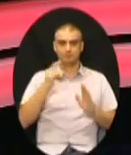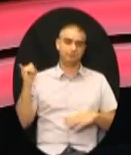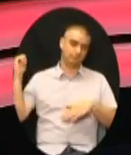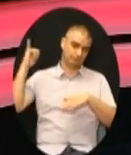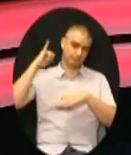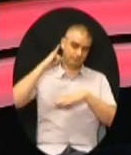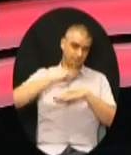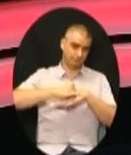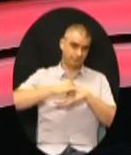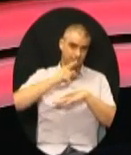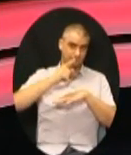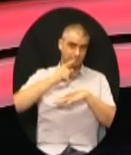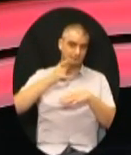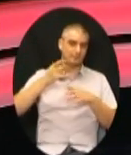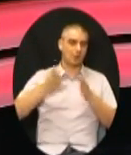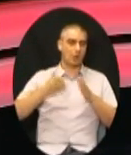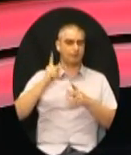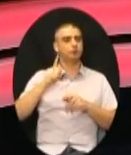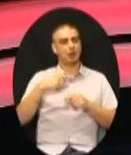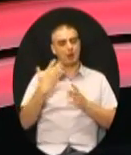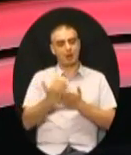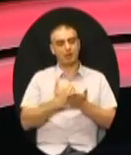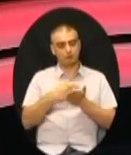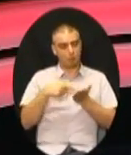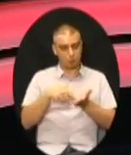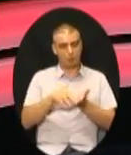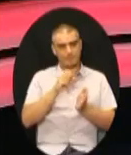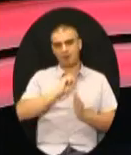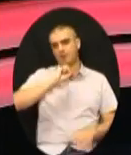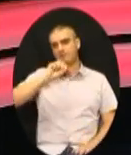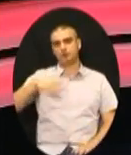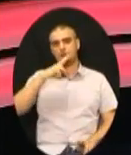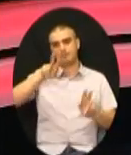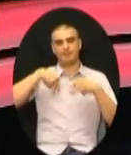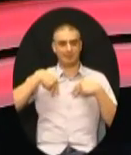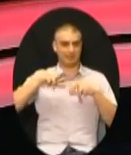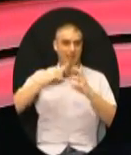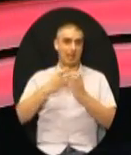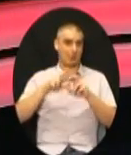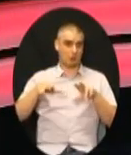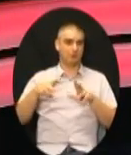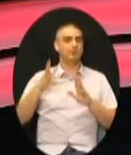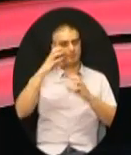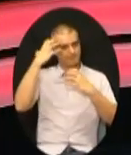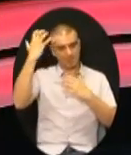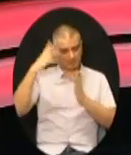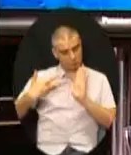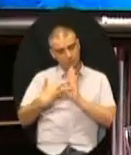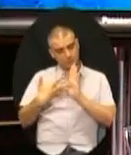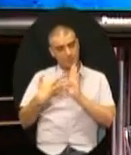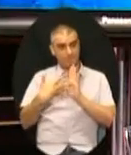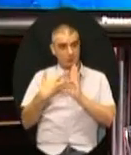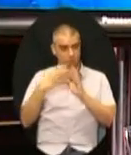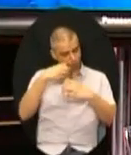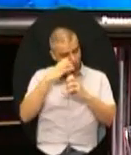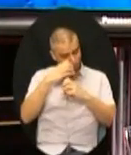להנחית רובר, שיהיה לו את היכולת לאסוף דוגמה ולשגר אותה חזרה לכדור הארץ, שהמדענים יוכלו בעצם